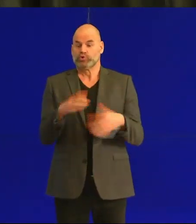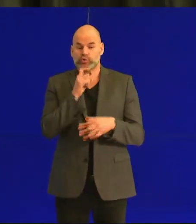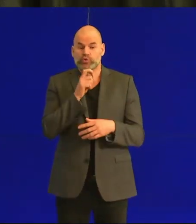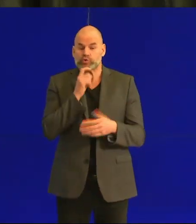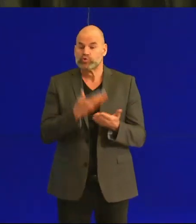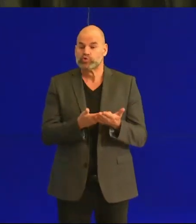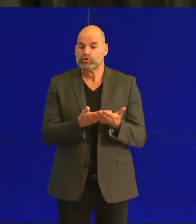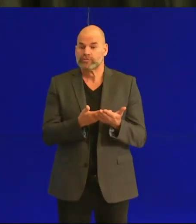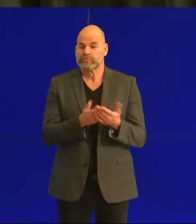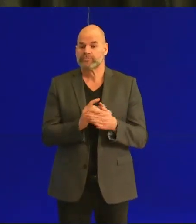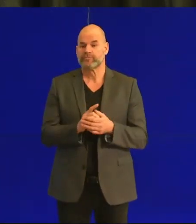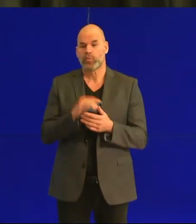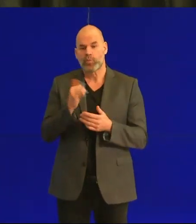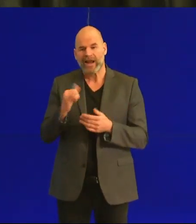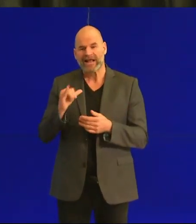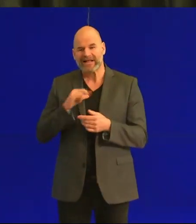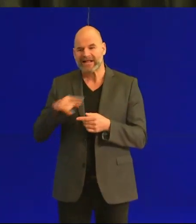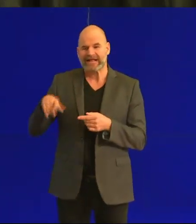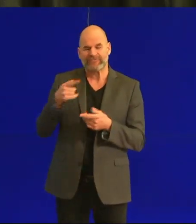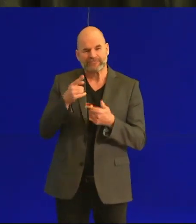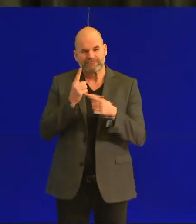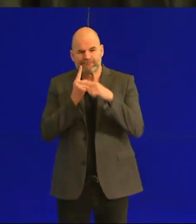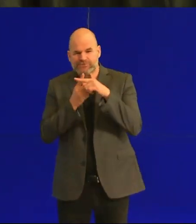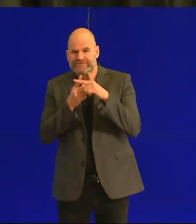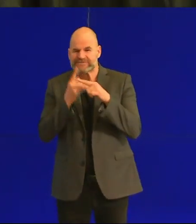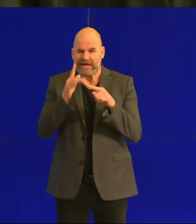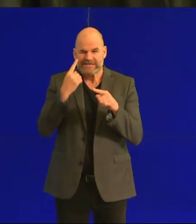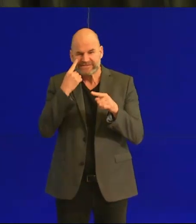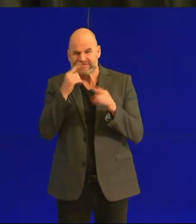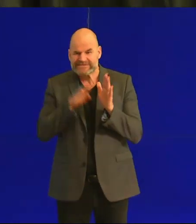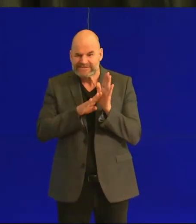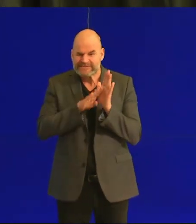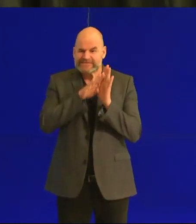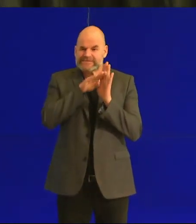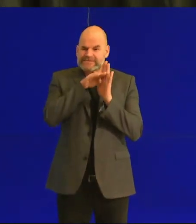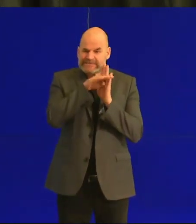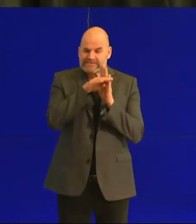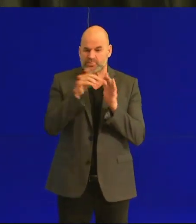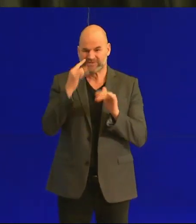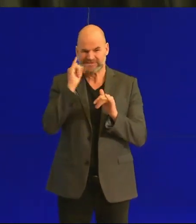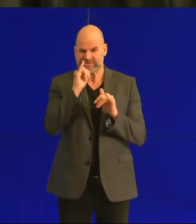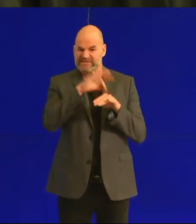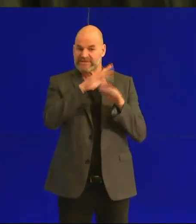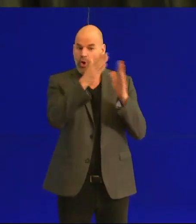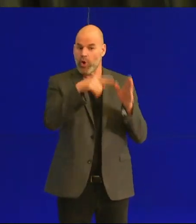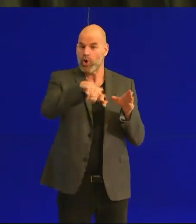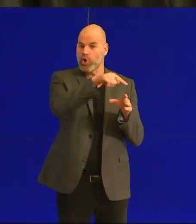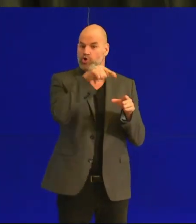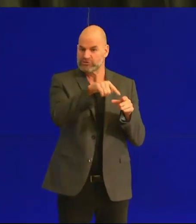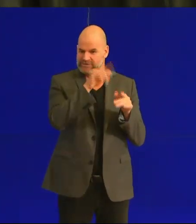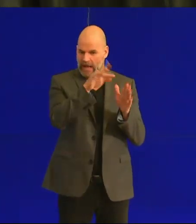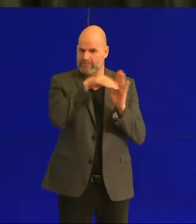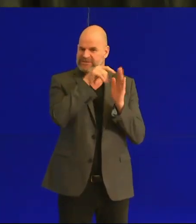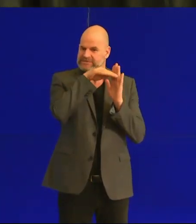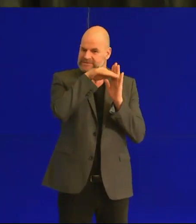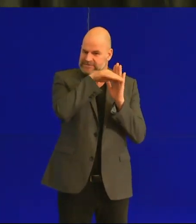en tant que national l'artiste est experte à vaulx